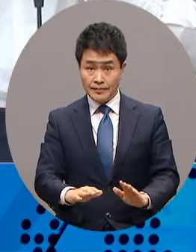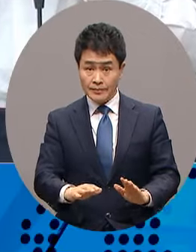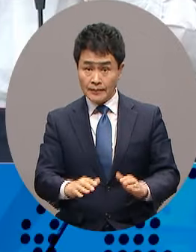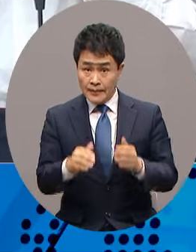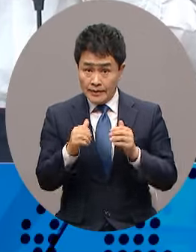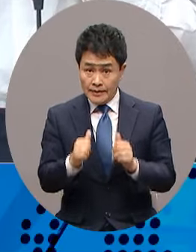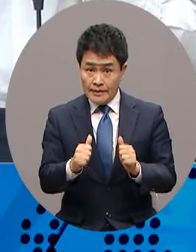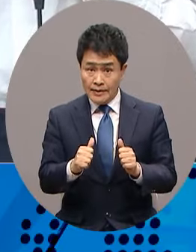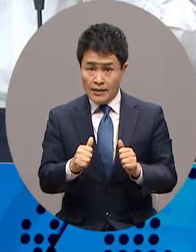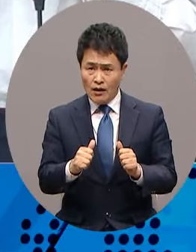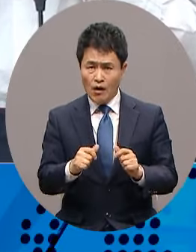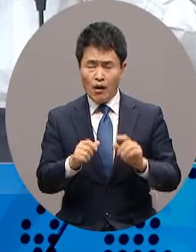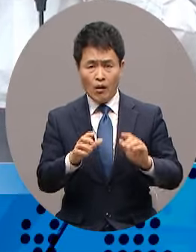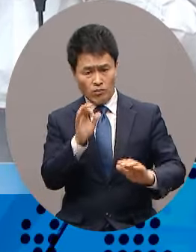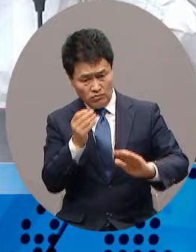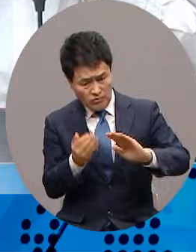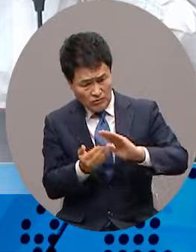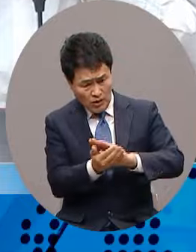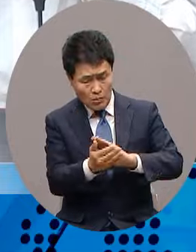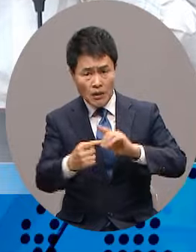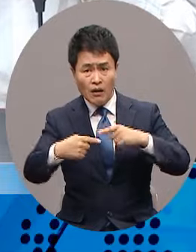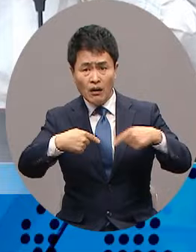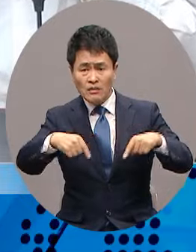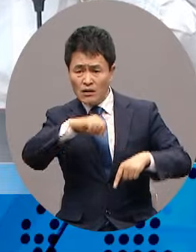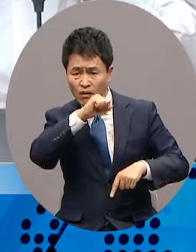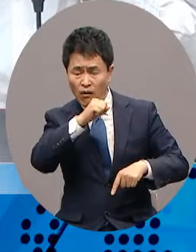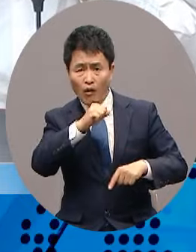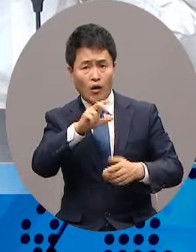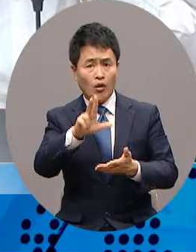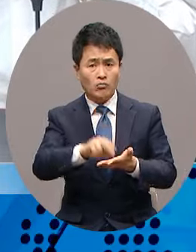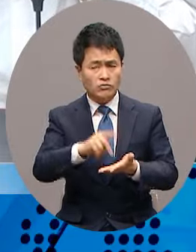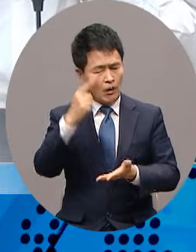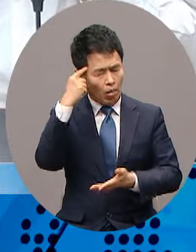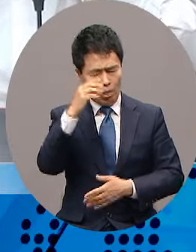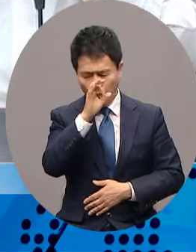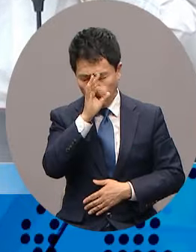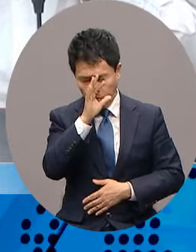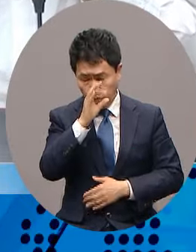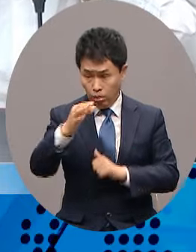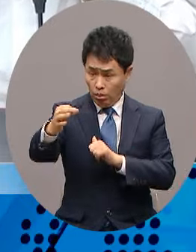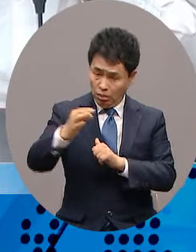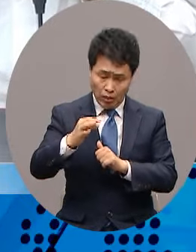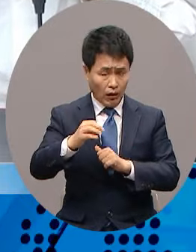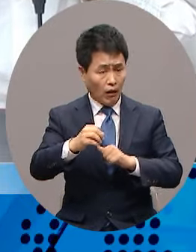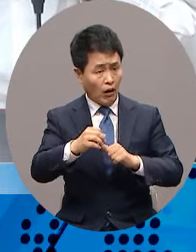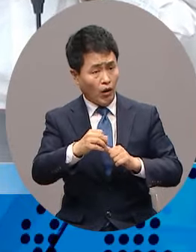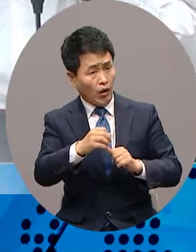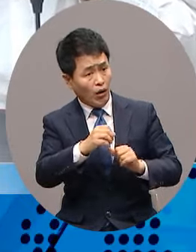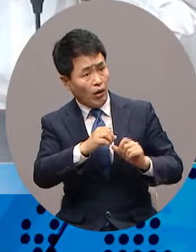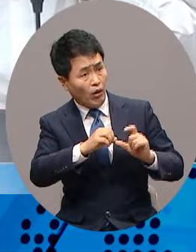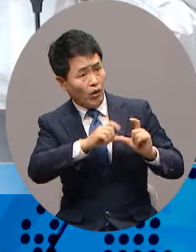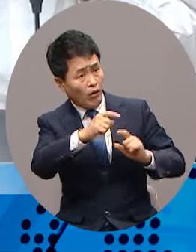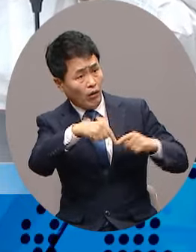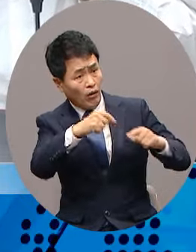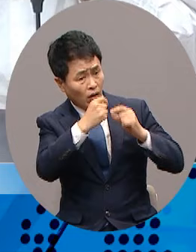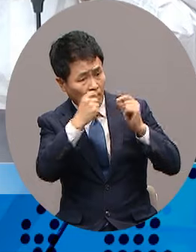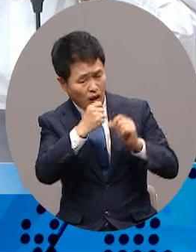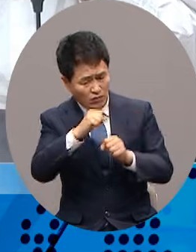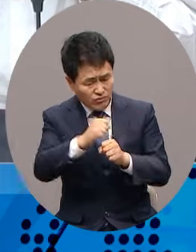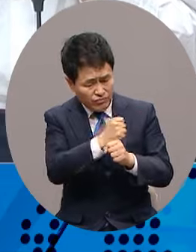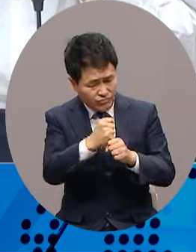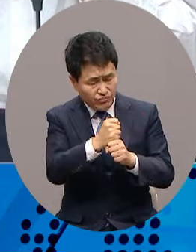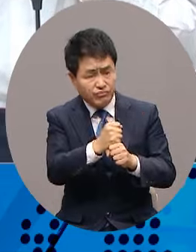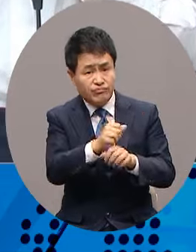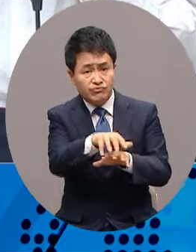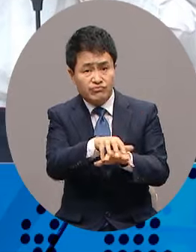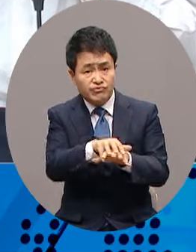재판부는 장기간 뇌물과 정치자금을 아무런 문제 의식 없이 지원받아 유력 정치인과 사기 업간 유착 관계를